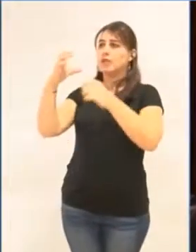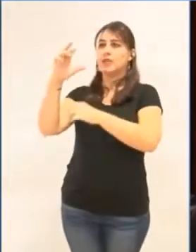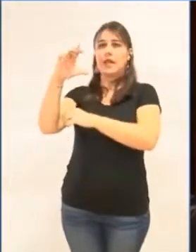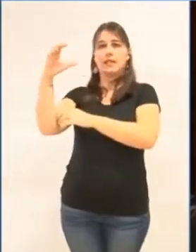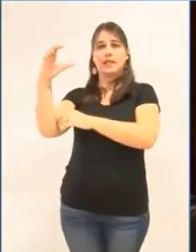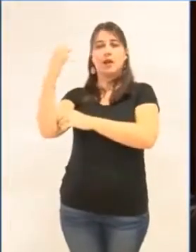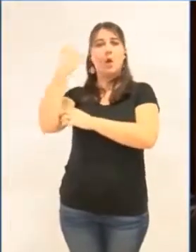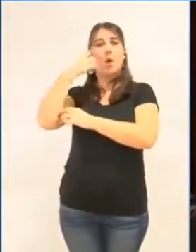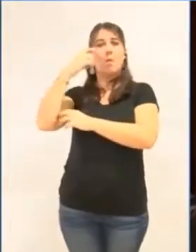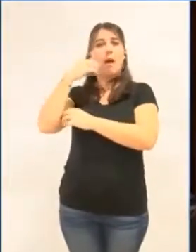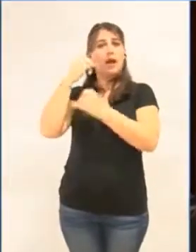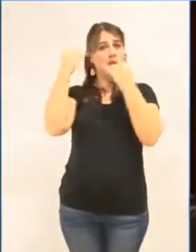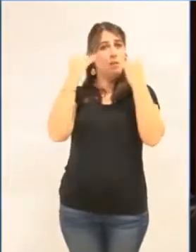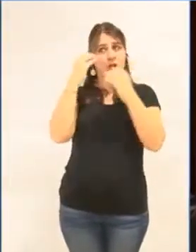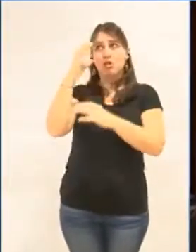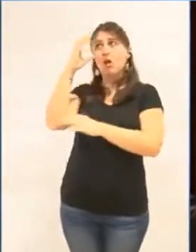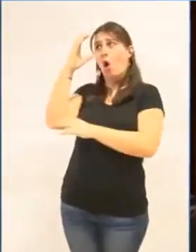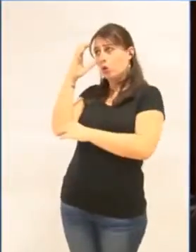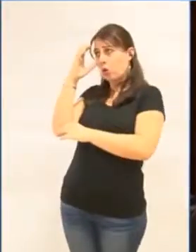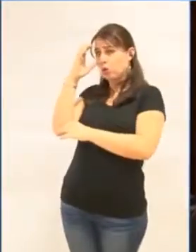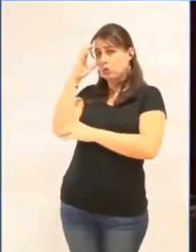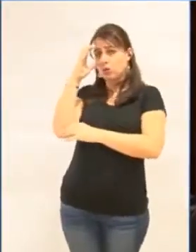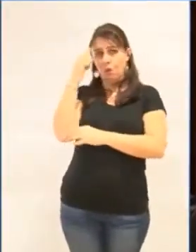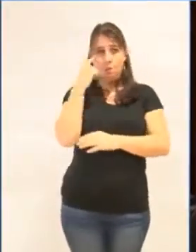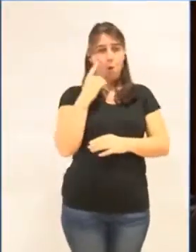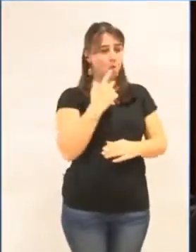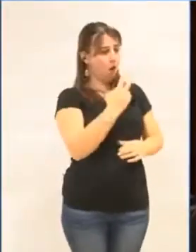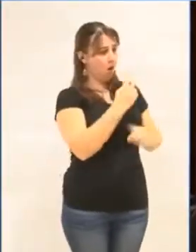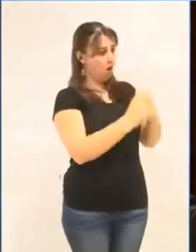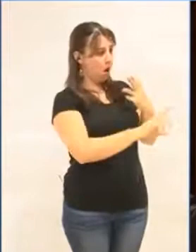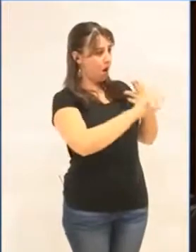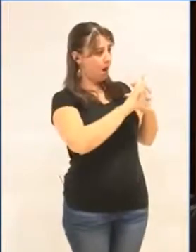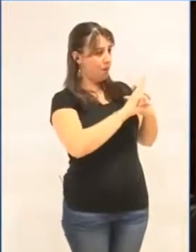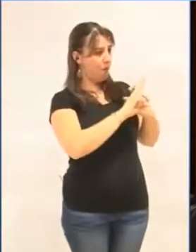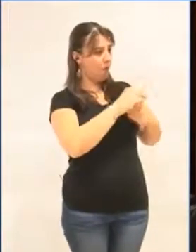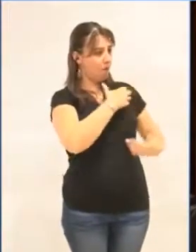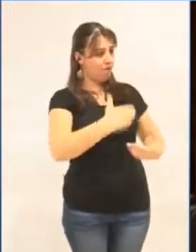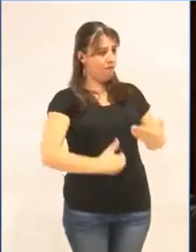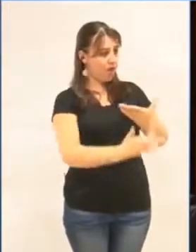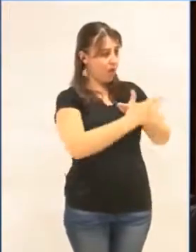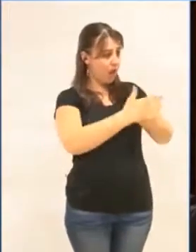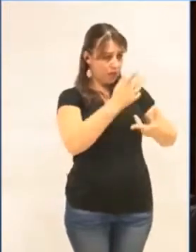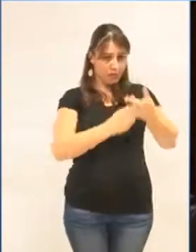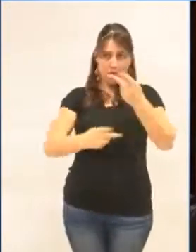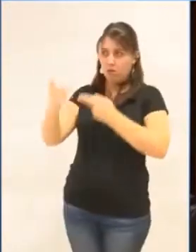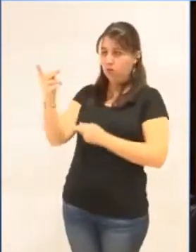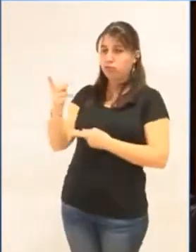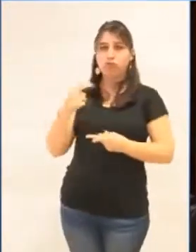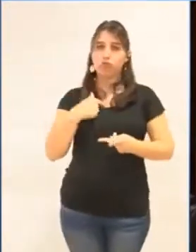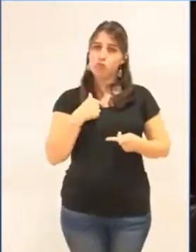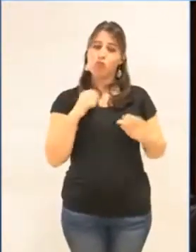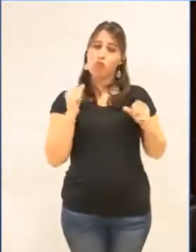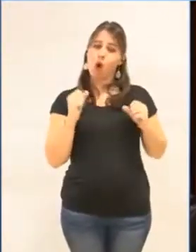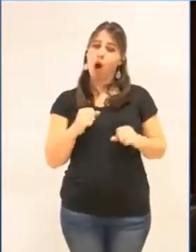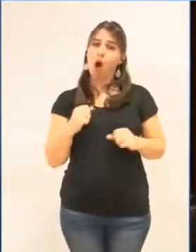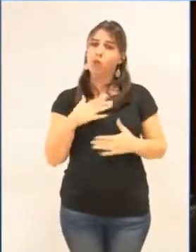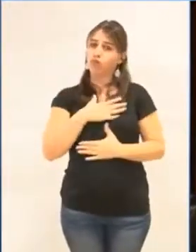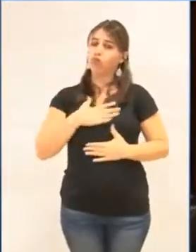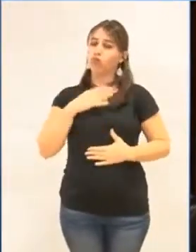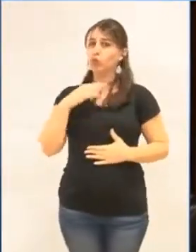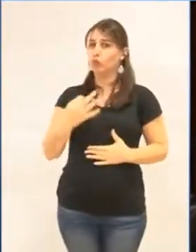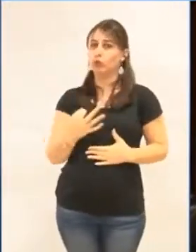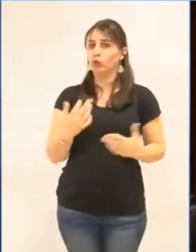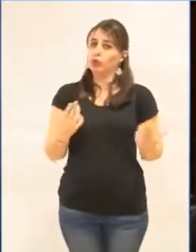méritent d'être entendues, trouvent réponse dans la lettre que la ville a adressée. Ce n'est pas le cas en revanche